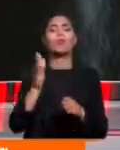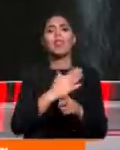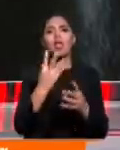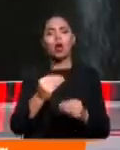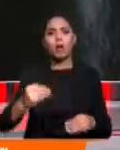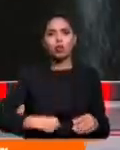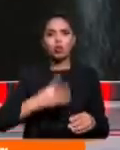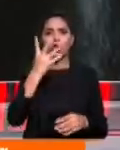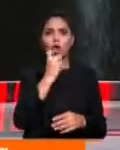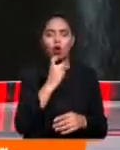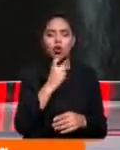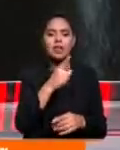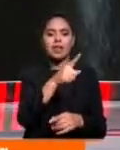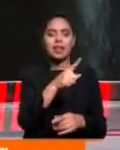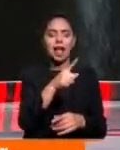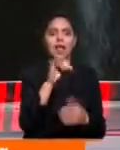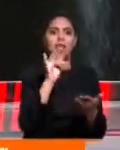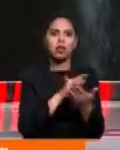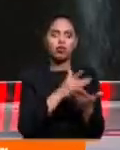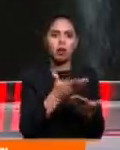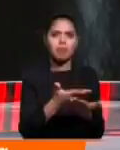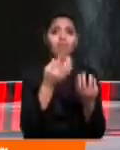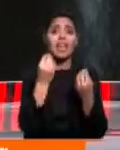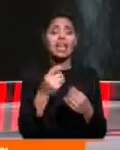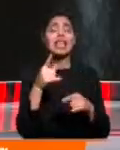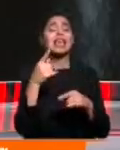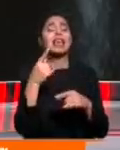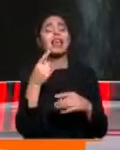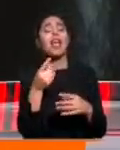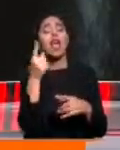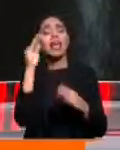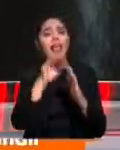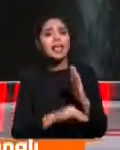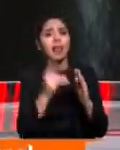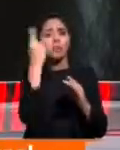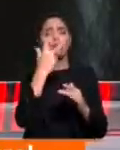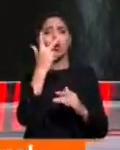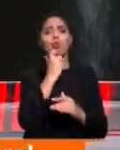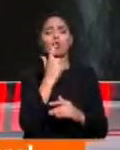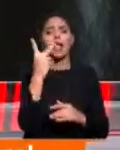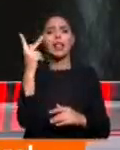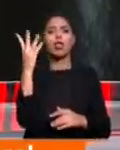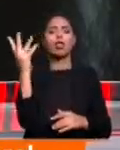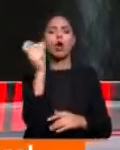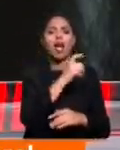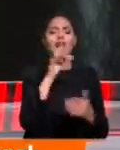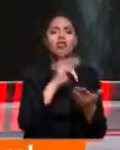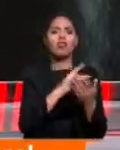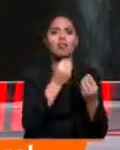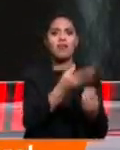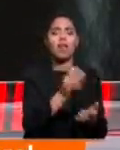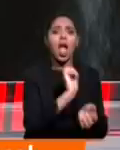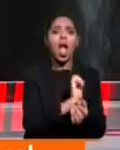önce dört yıl ki o civarda veriyor zaten cezalar iyi hali indiriminden sonra üç yıl 4 ay hapis cezası aldı